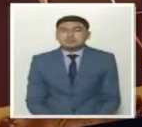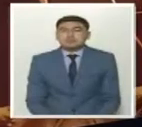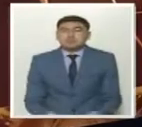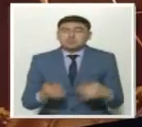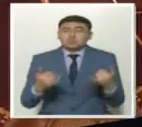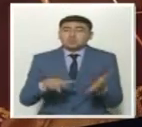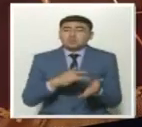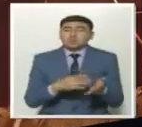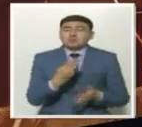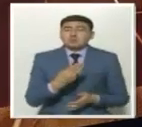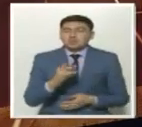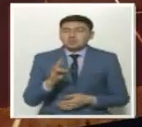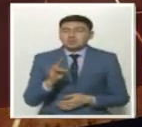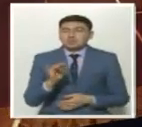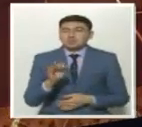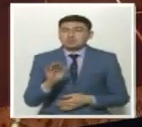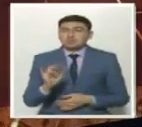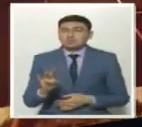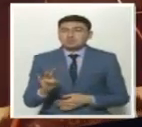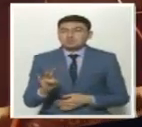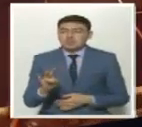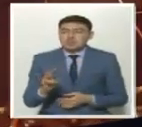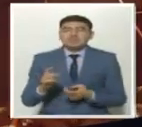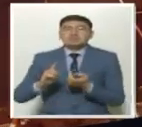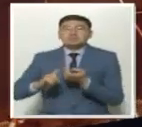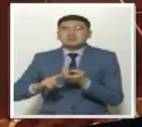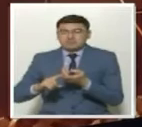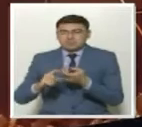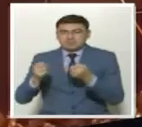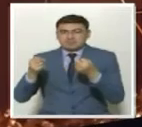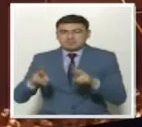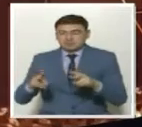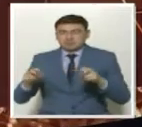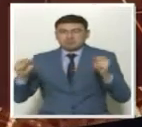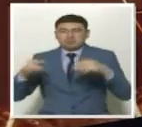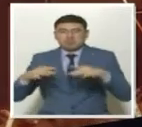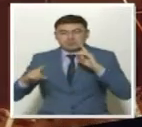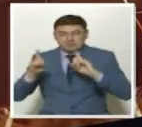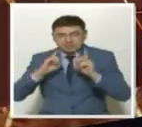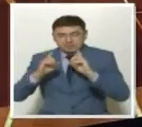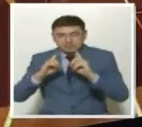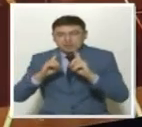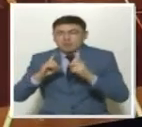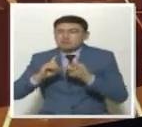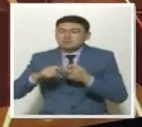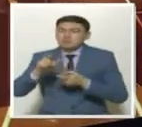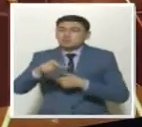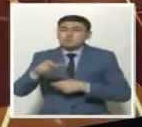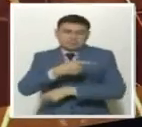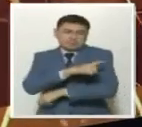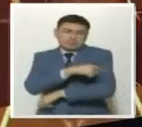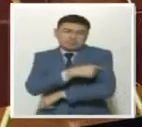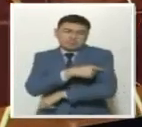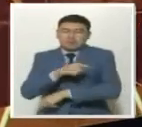Бүгін Ақтаудан Нұр Отан партиясының жанындағы ұлт денсаулығы мәселелері жөніндегі қоғамдық кеңестің отырысы өтті. Кеңесте медициналық қызмет көрсету